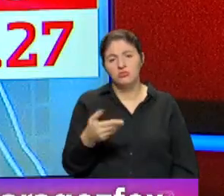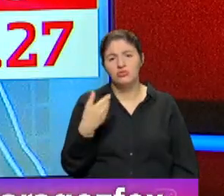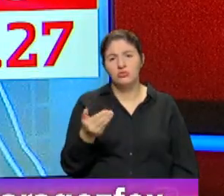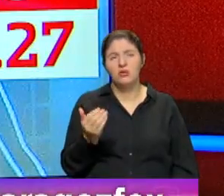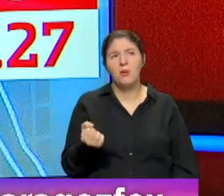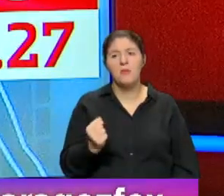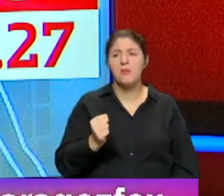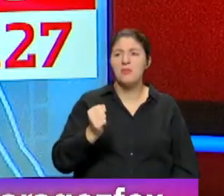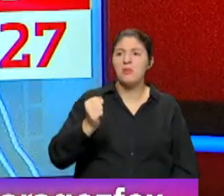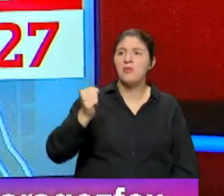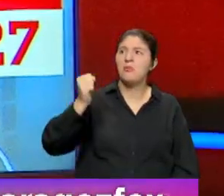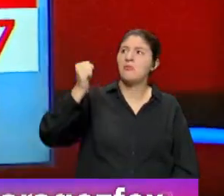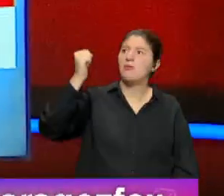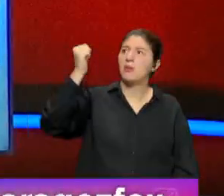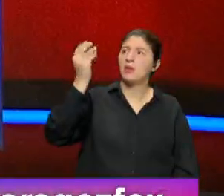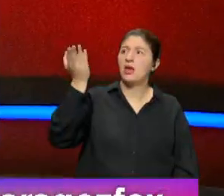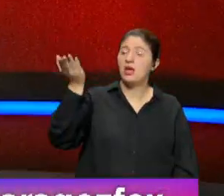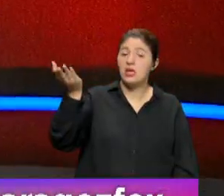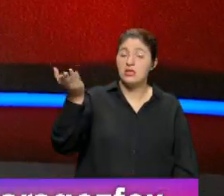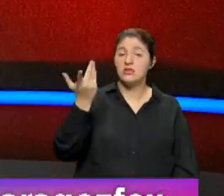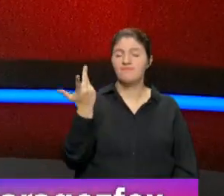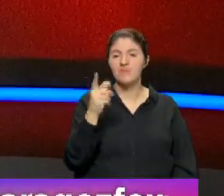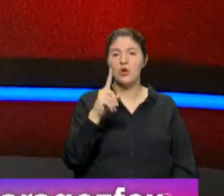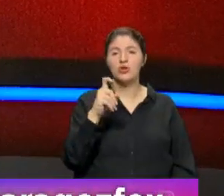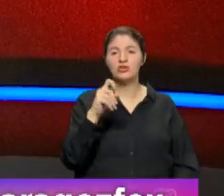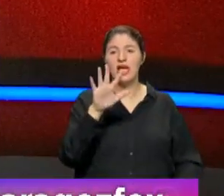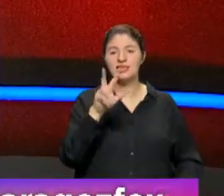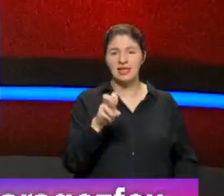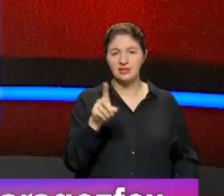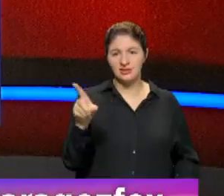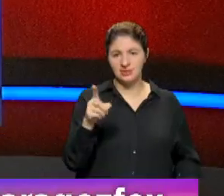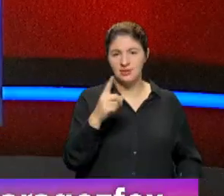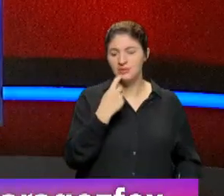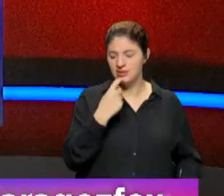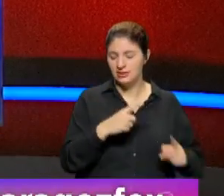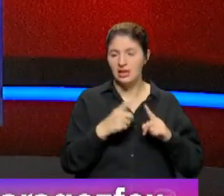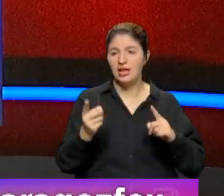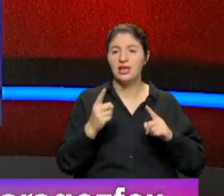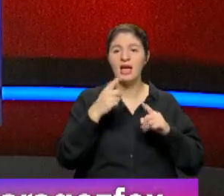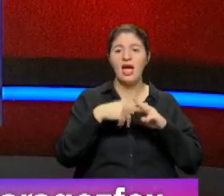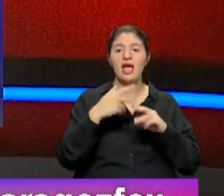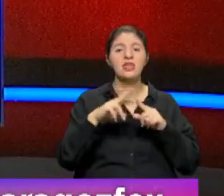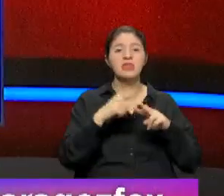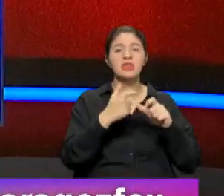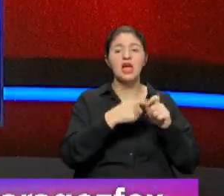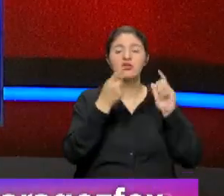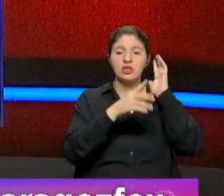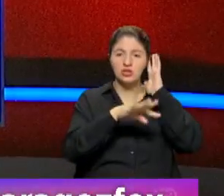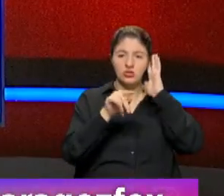Art ı arttı arttı arttı İşte o zaman 1958 di yıllık enak %